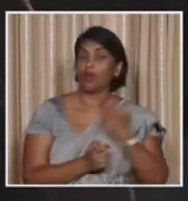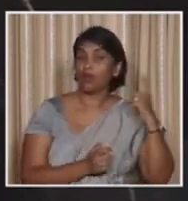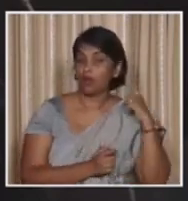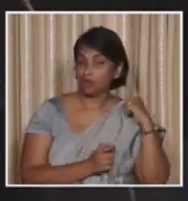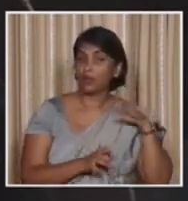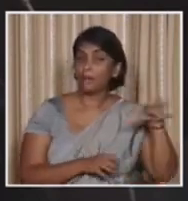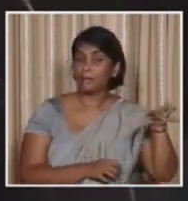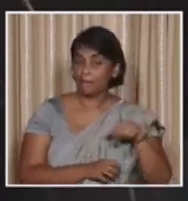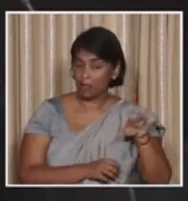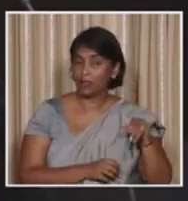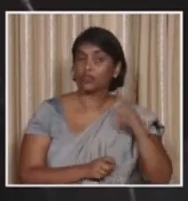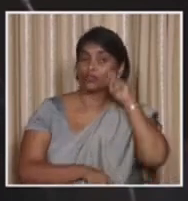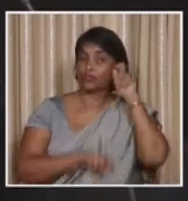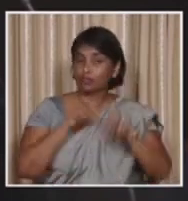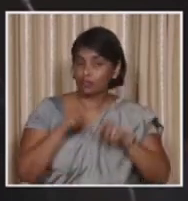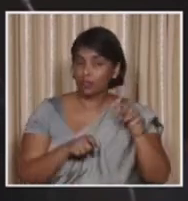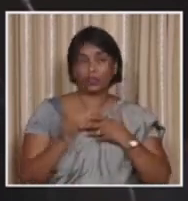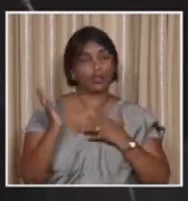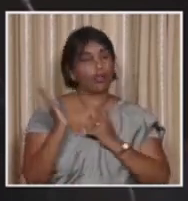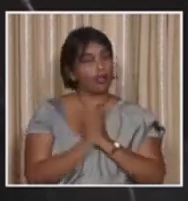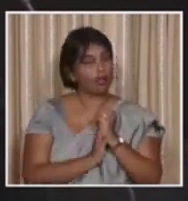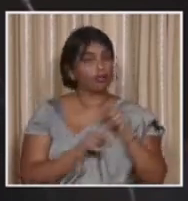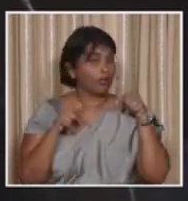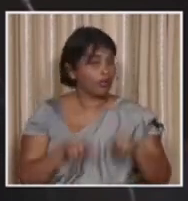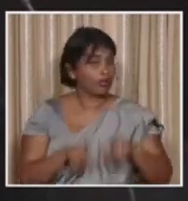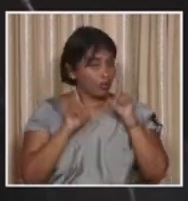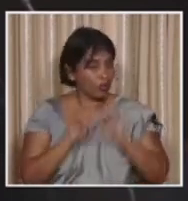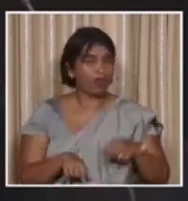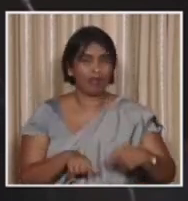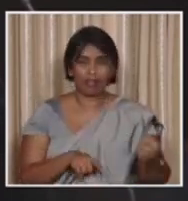හමුදා පාවිච්චි කරමින් පුරවැසියන්ගේ අයිතිවාසිකම්